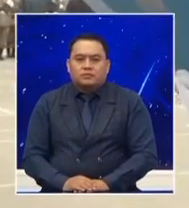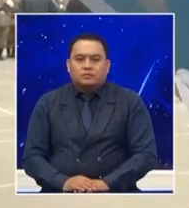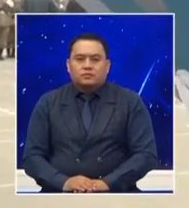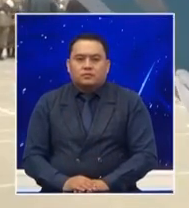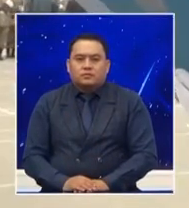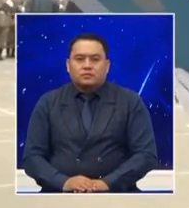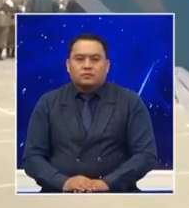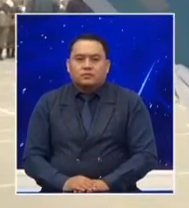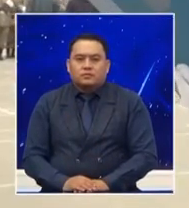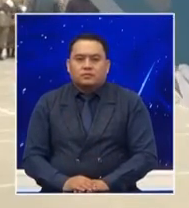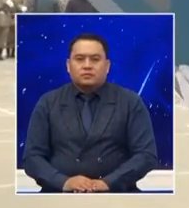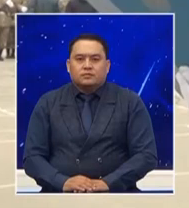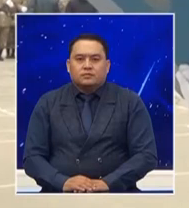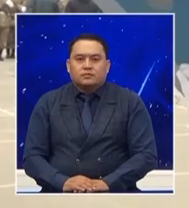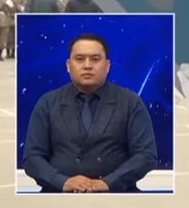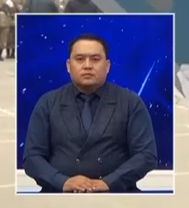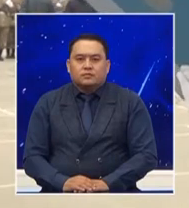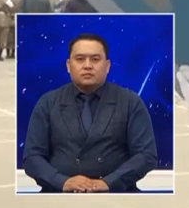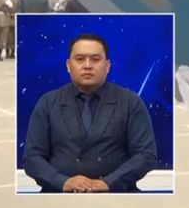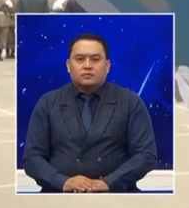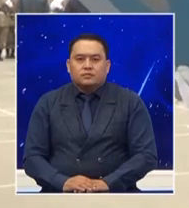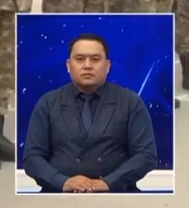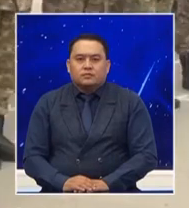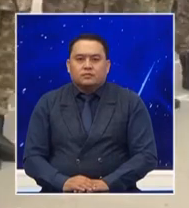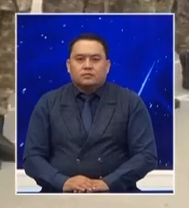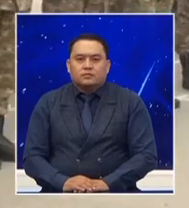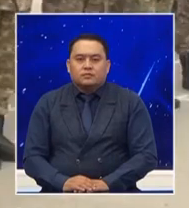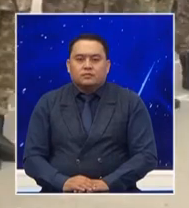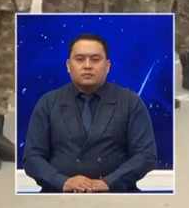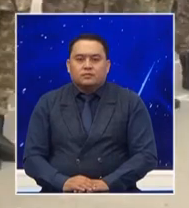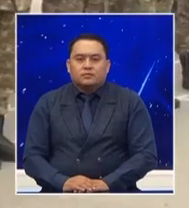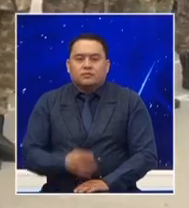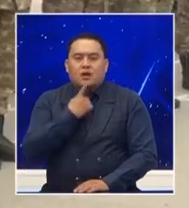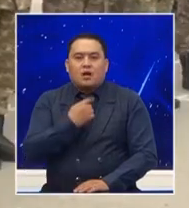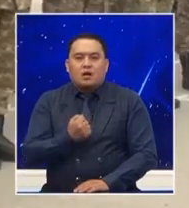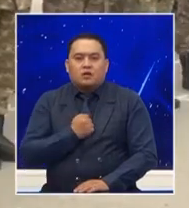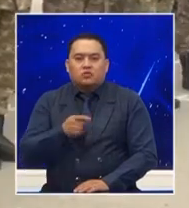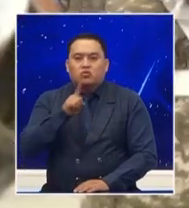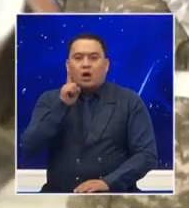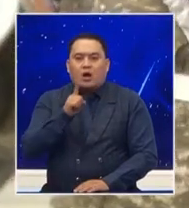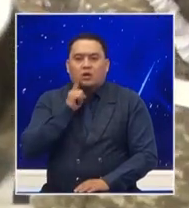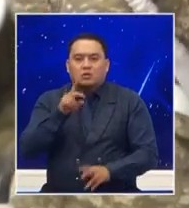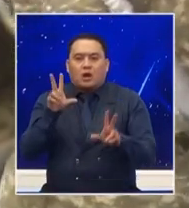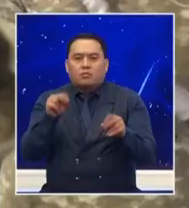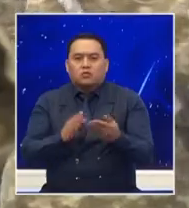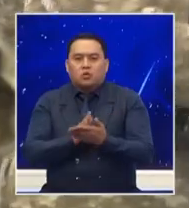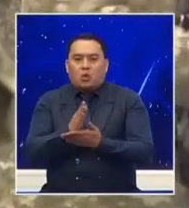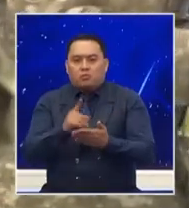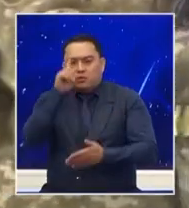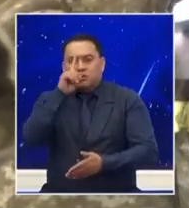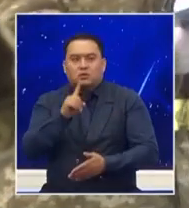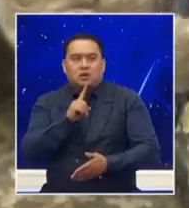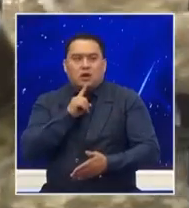Асабит Омербекович, вступаю в ряды вооруженных сил, принимаю присягу. Каруларын асынган бұл жас әскерилер ант бермес бұрын бір ай